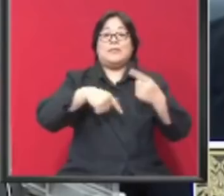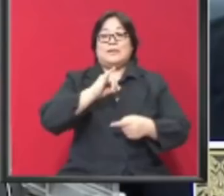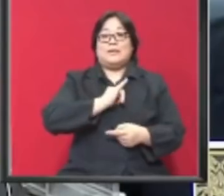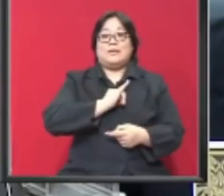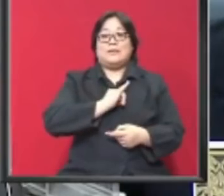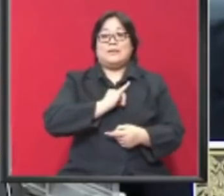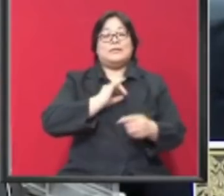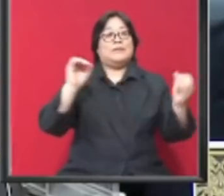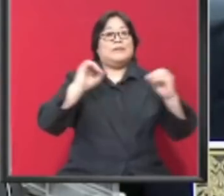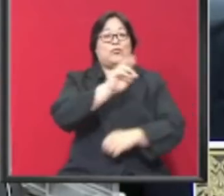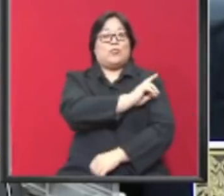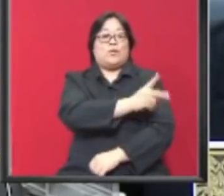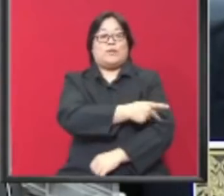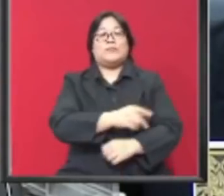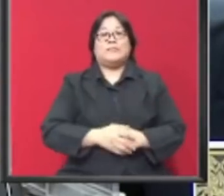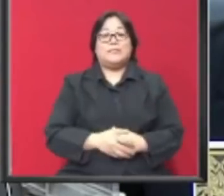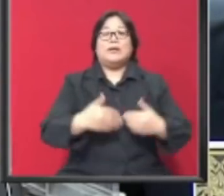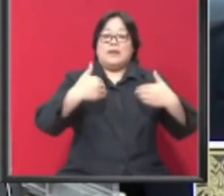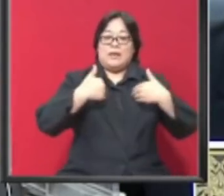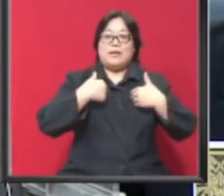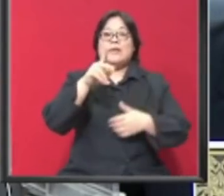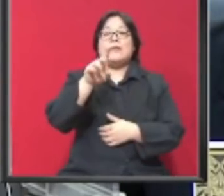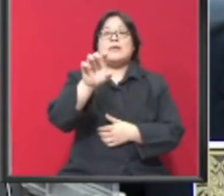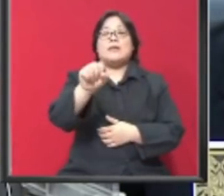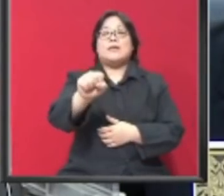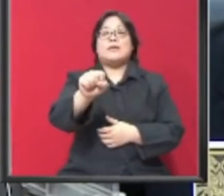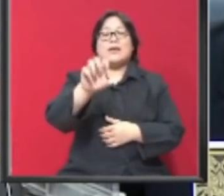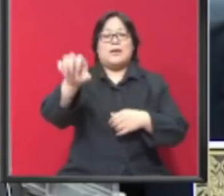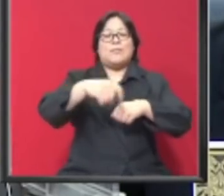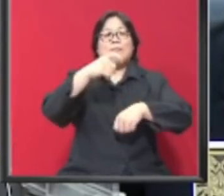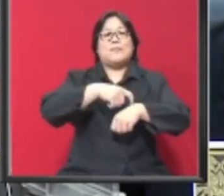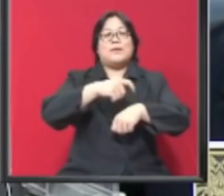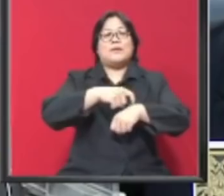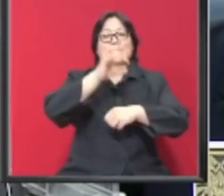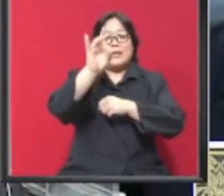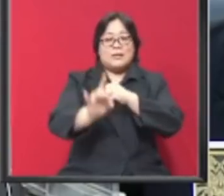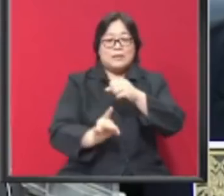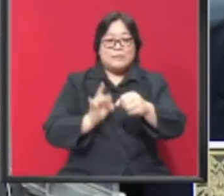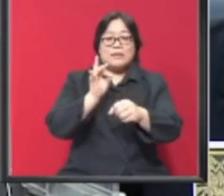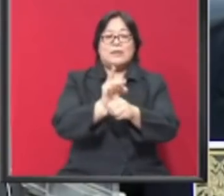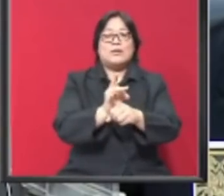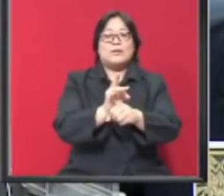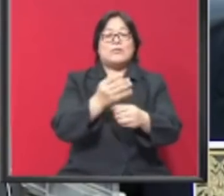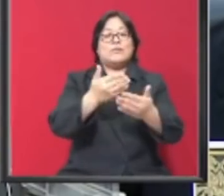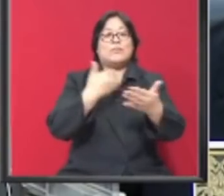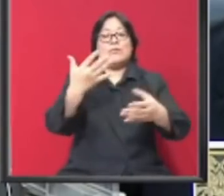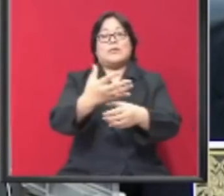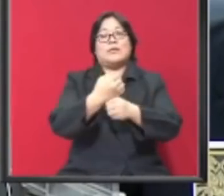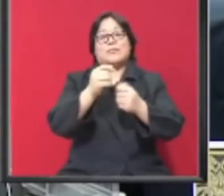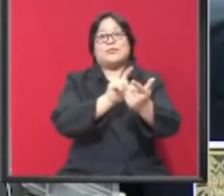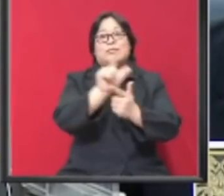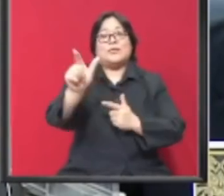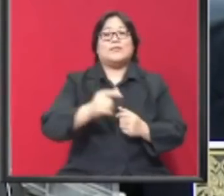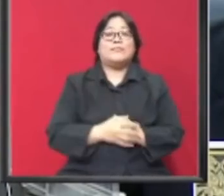saya tidak Hai berkuasa ada Kiss yang mengambil masa sehingga delapan tahun sebelum mendapat